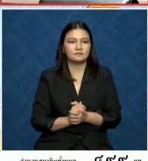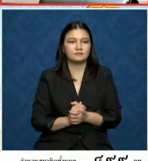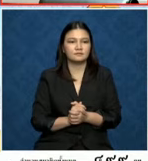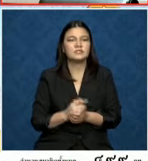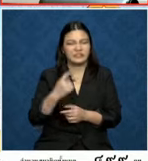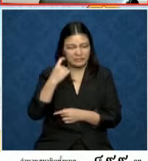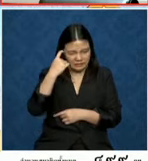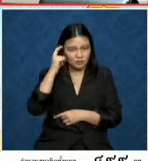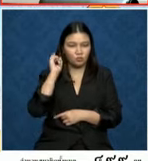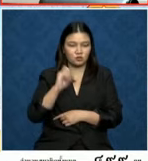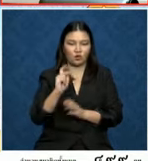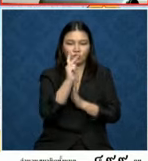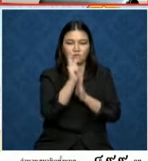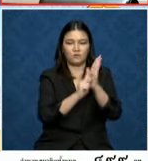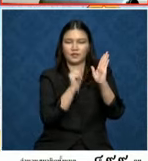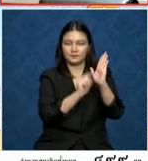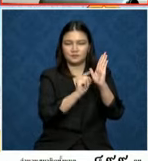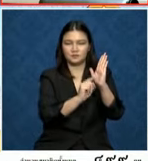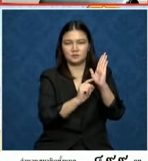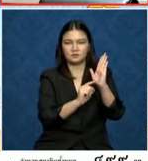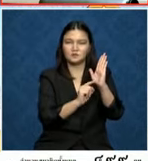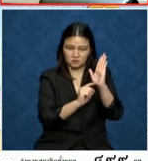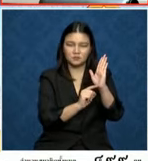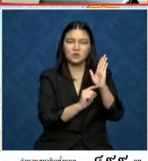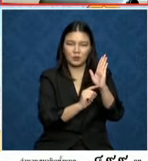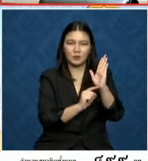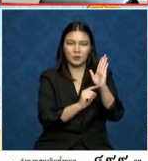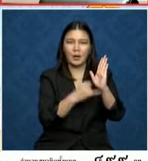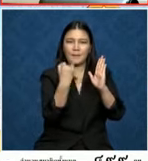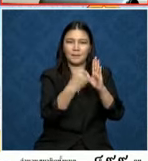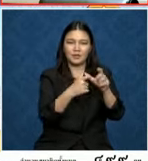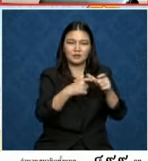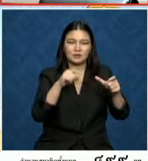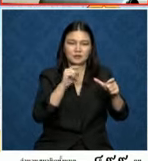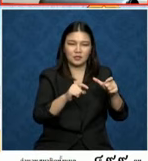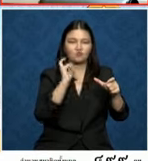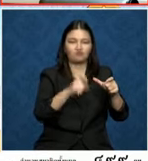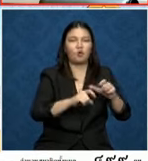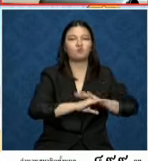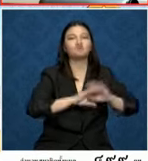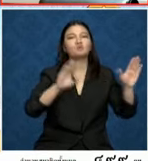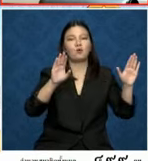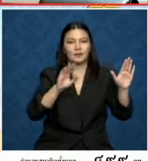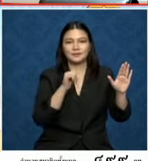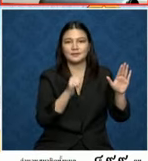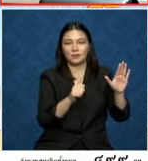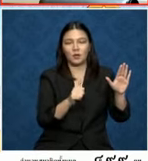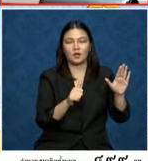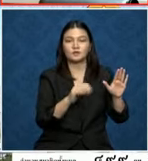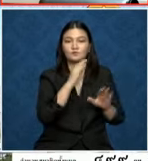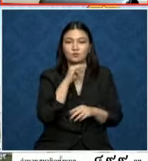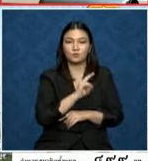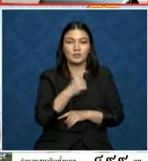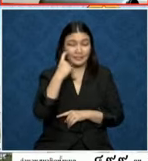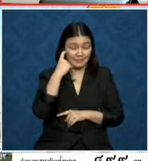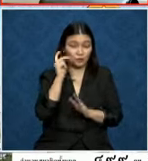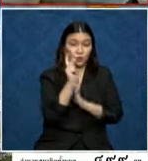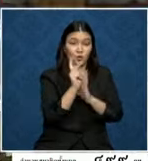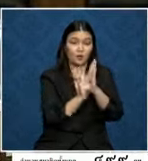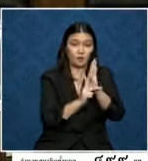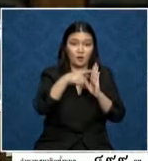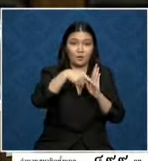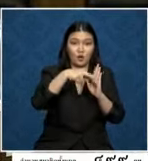ที่จะยกเลิกความผิดอันเกิดจากการใช้เช็คผมจึงมีความเห็นสนับสนุนการยกเลิกร่